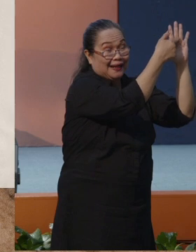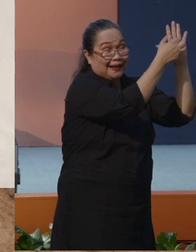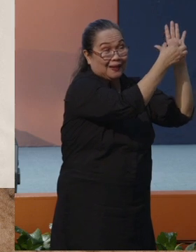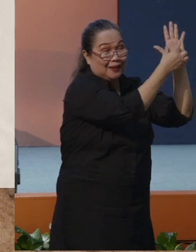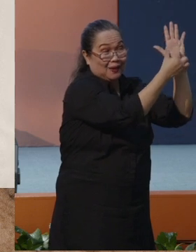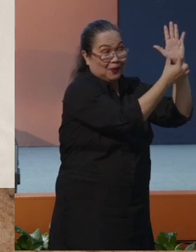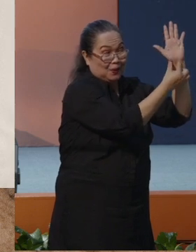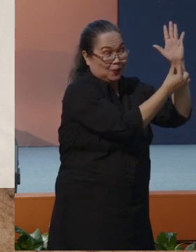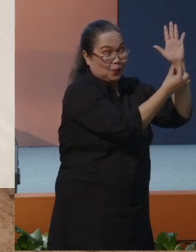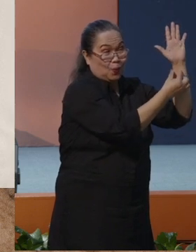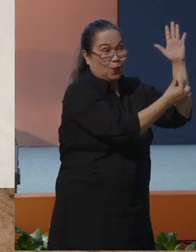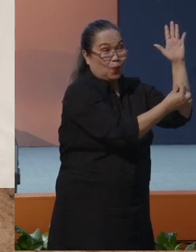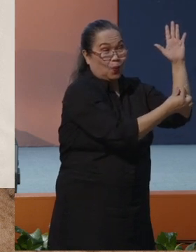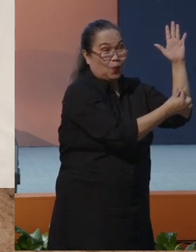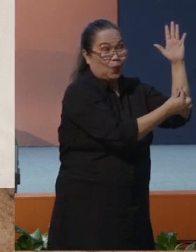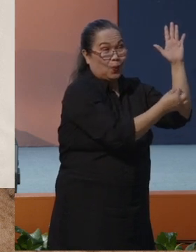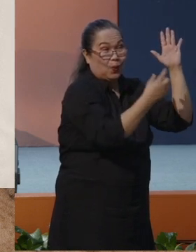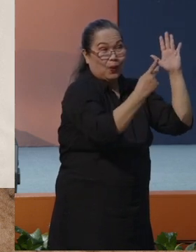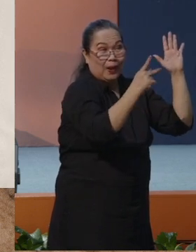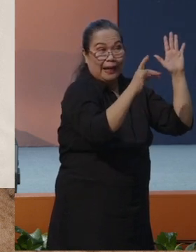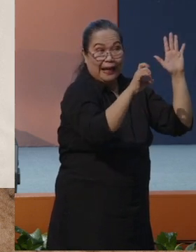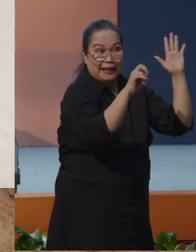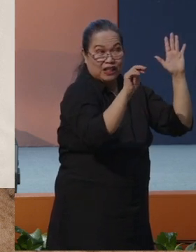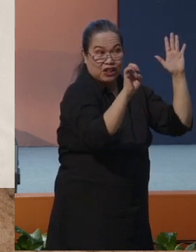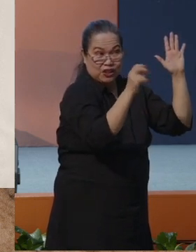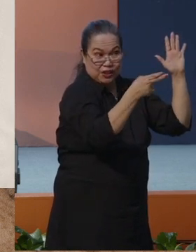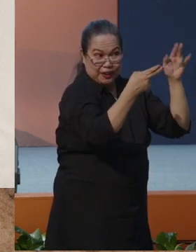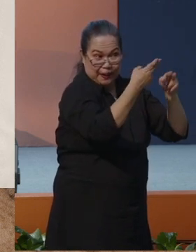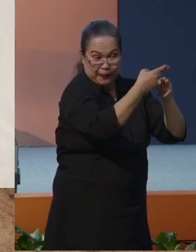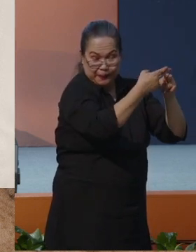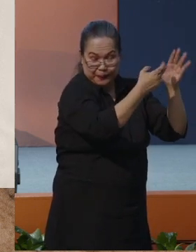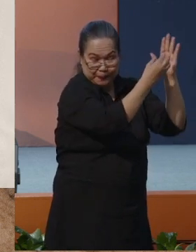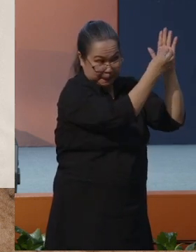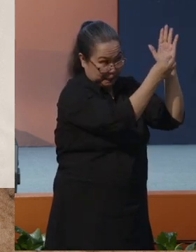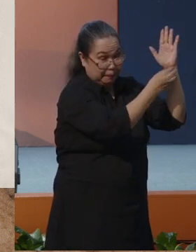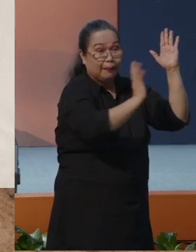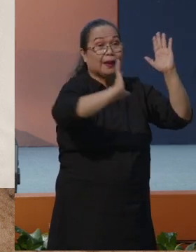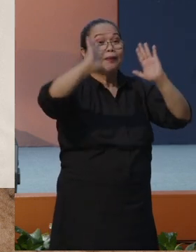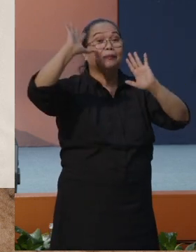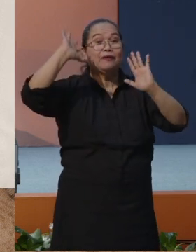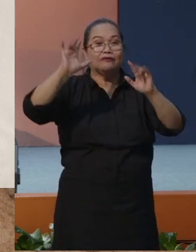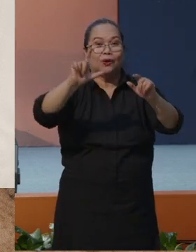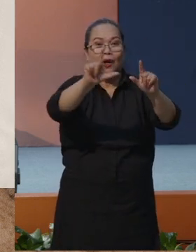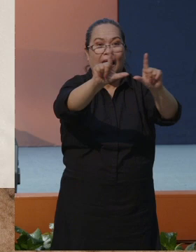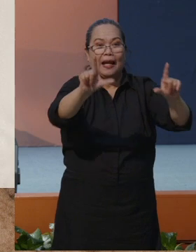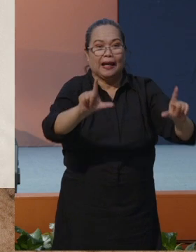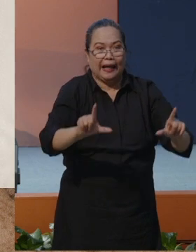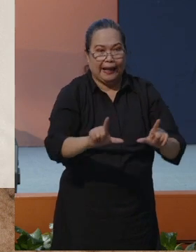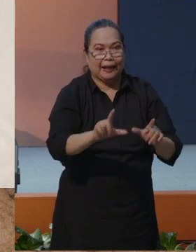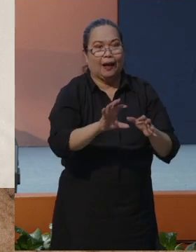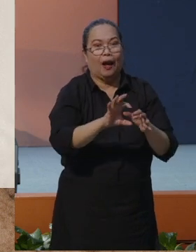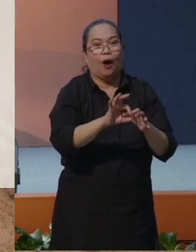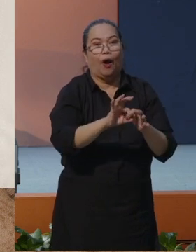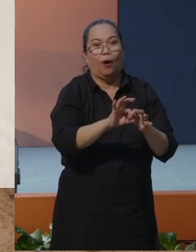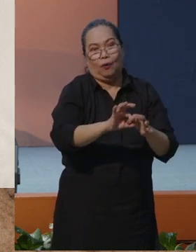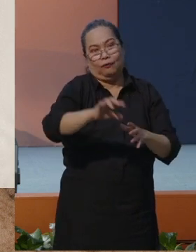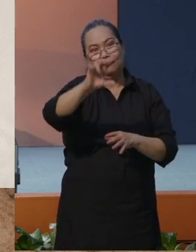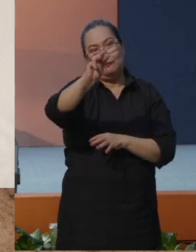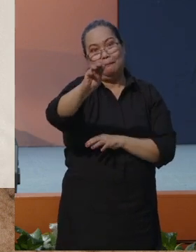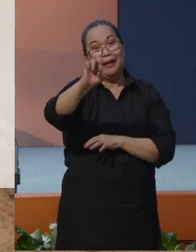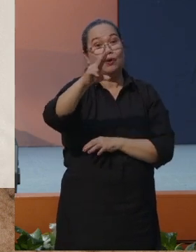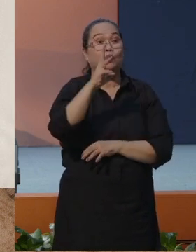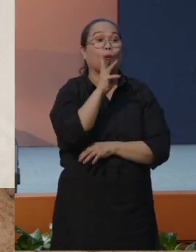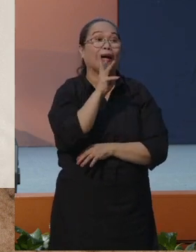body of water under Kadesh. Yung punong araw is the Lake of Merom.